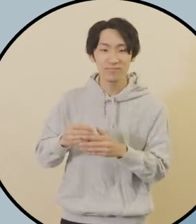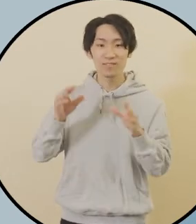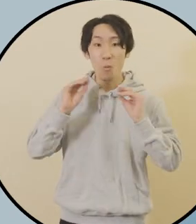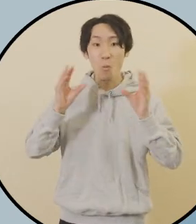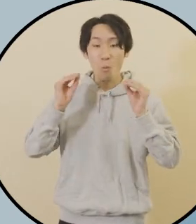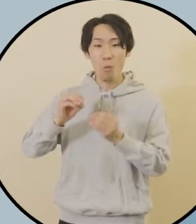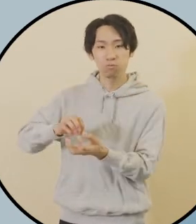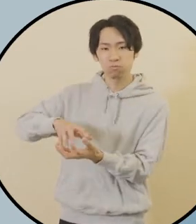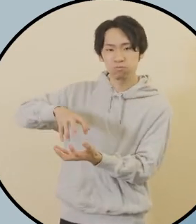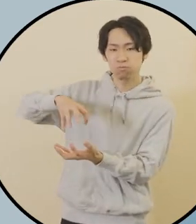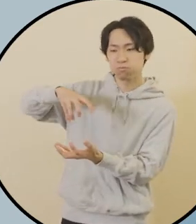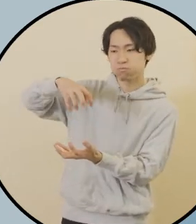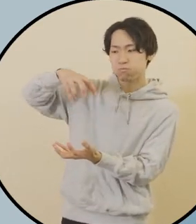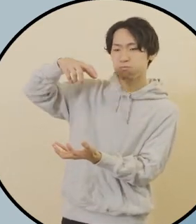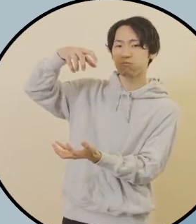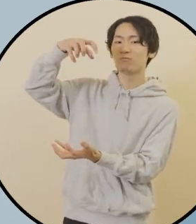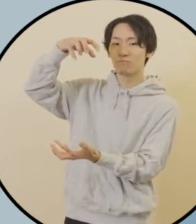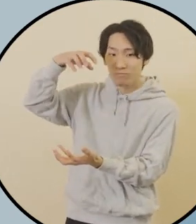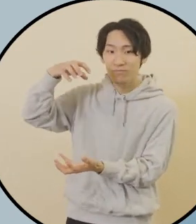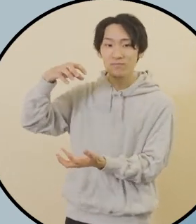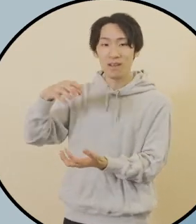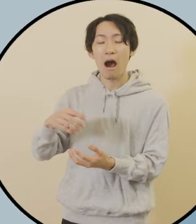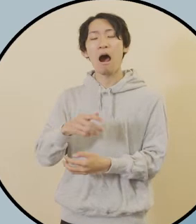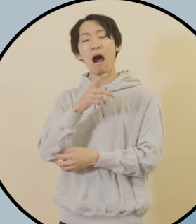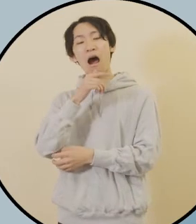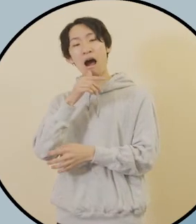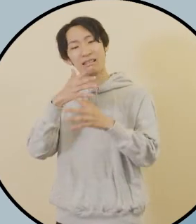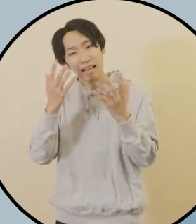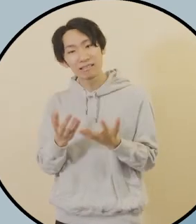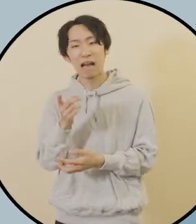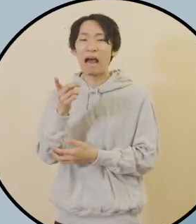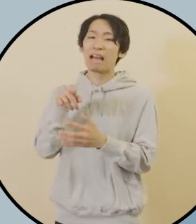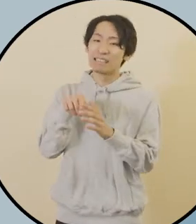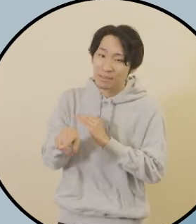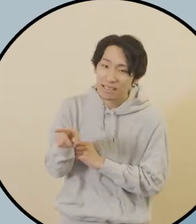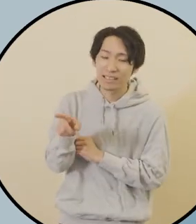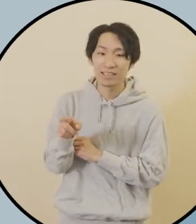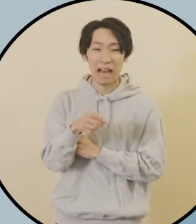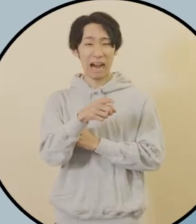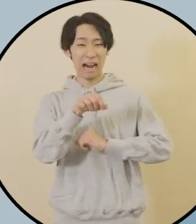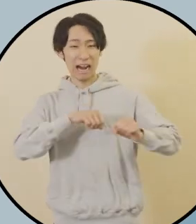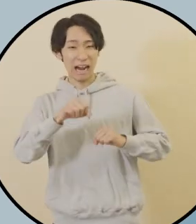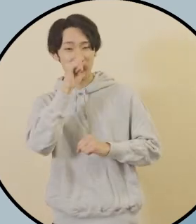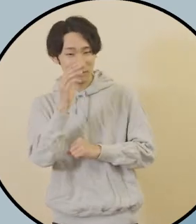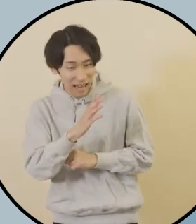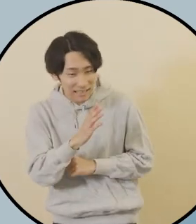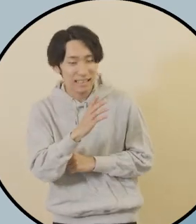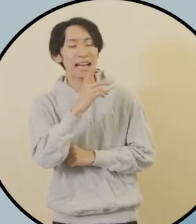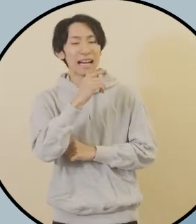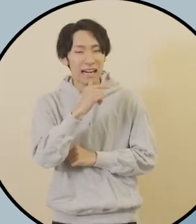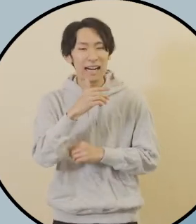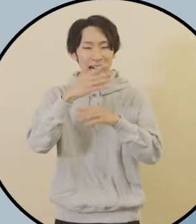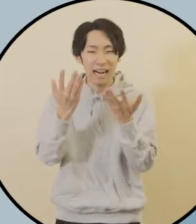だんだんとを情報が蓄積されていってある程度あこういうパパなのかもしれないこういうことが良くないのかも